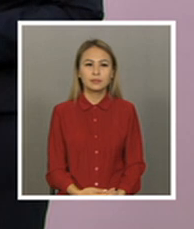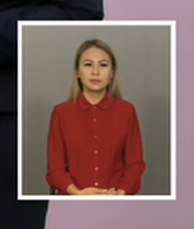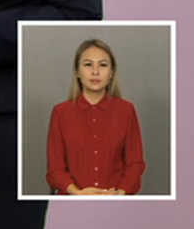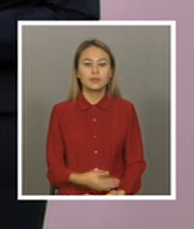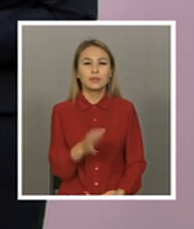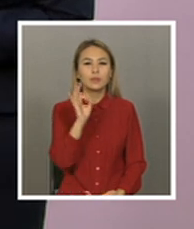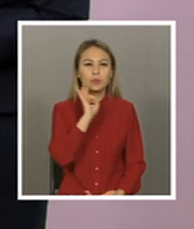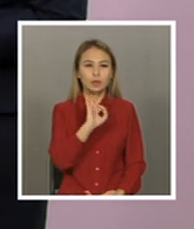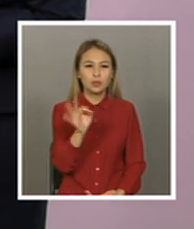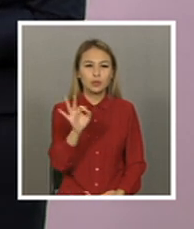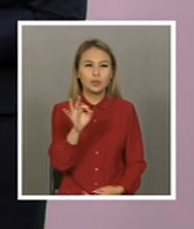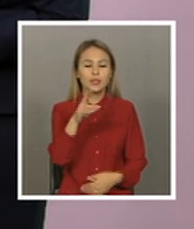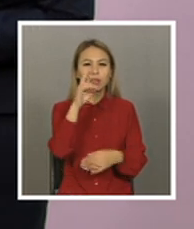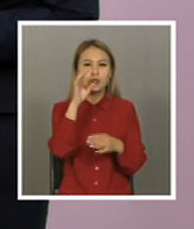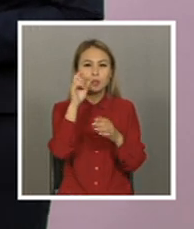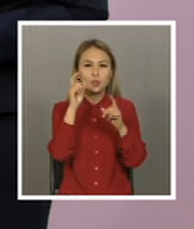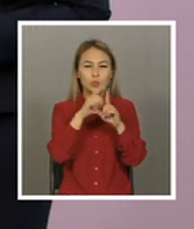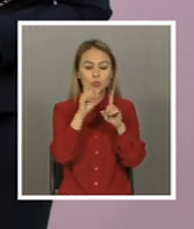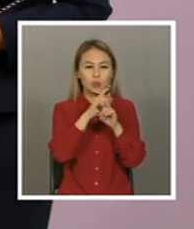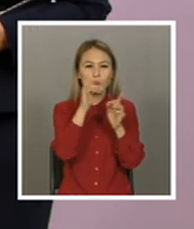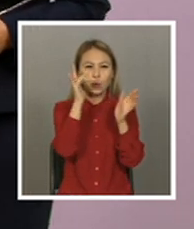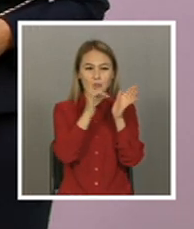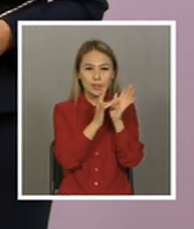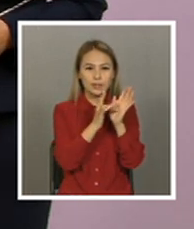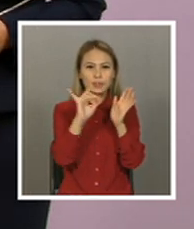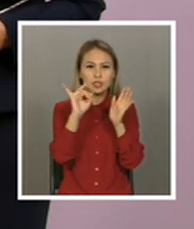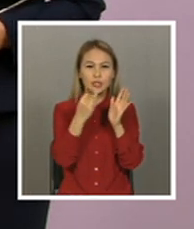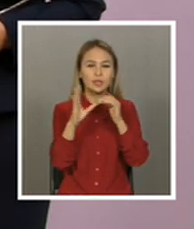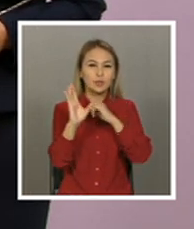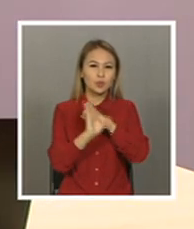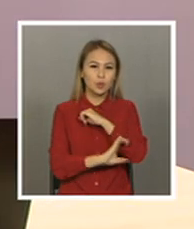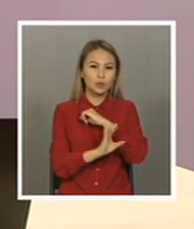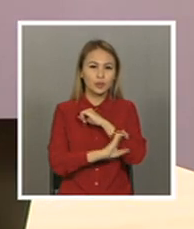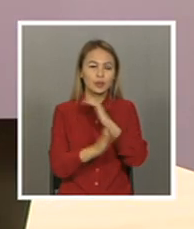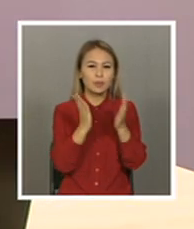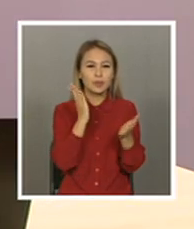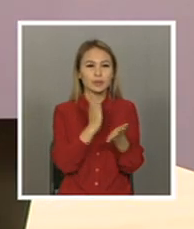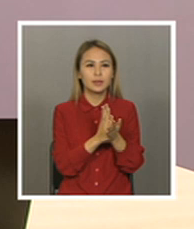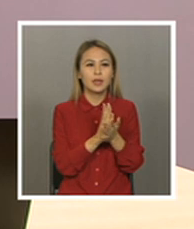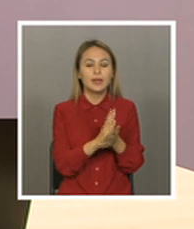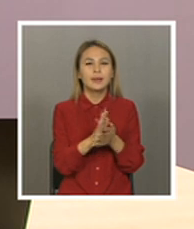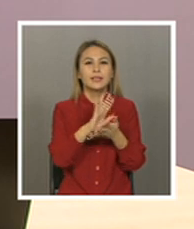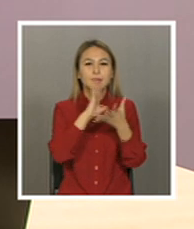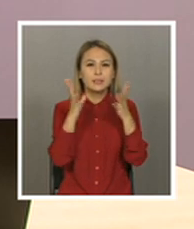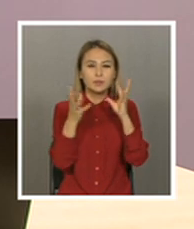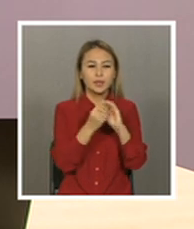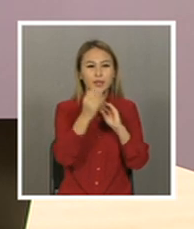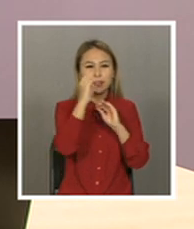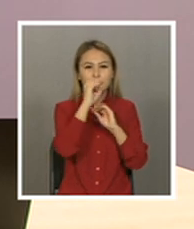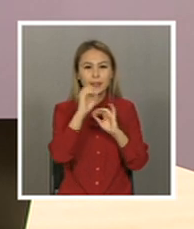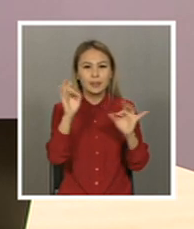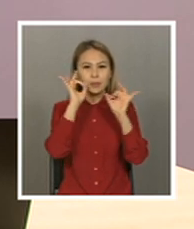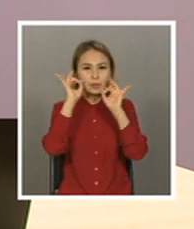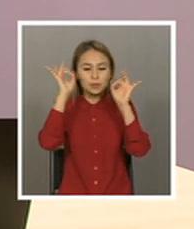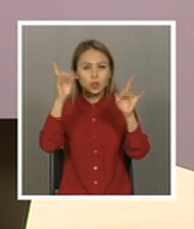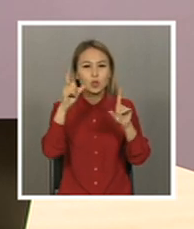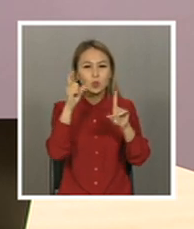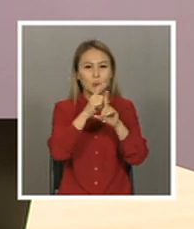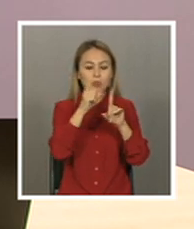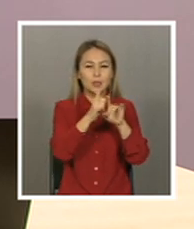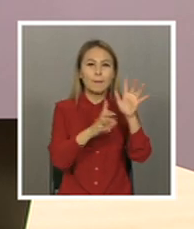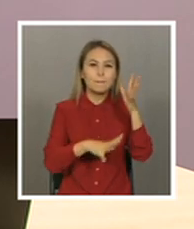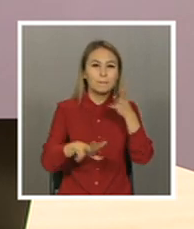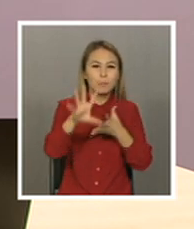Дұрыс. Сөздің ортасында және соңында кездеседі. Демек, е дыбысы сөздің